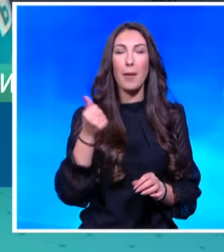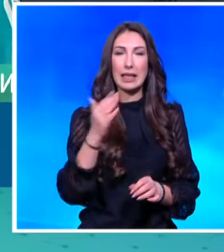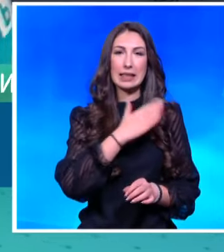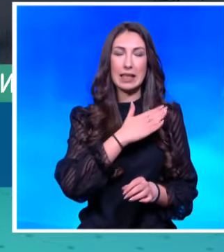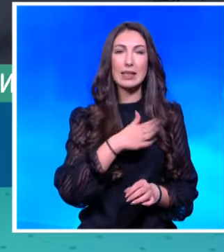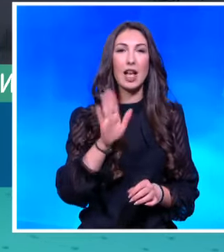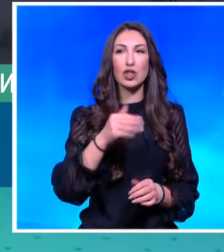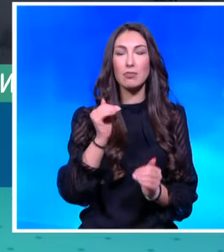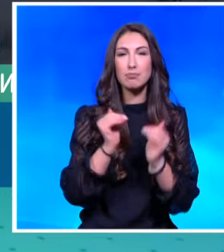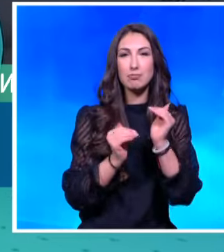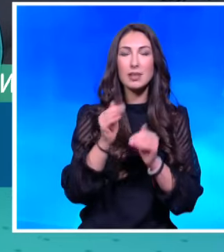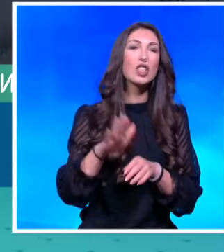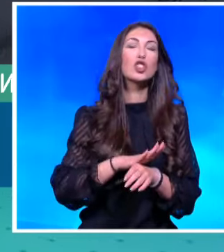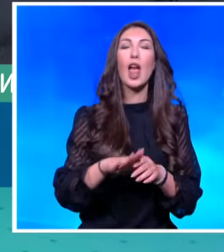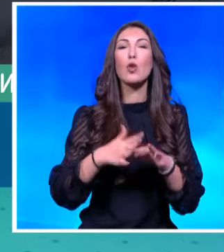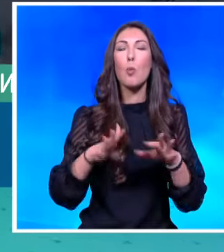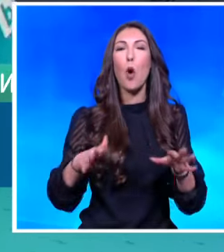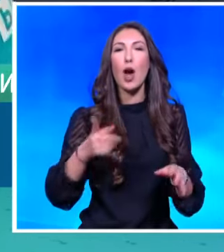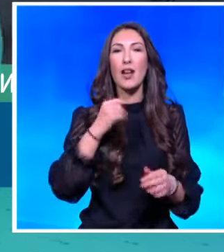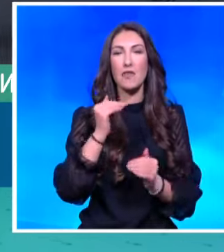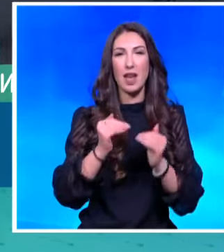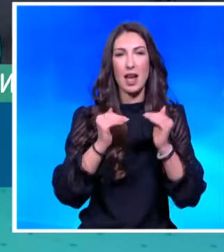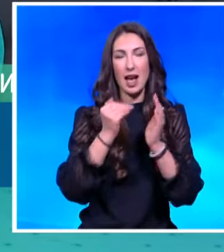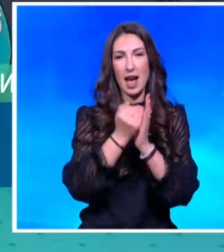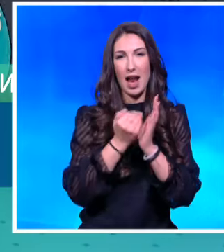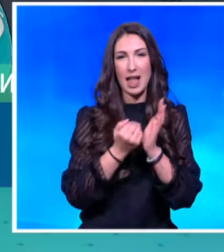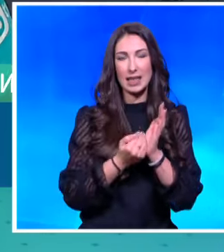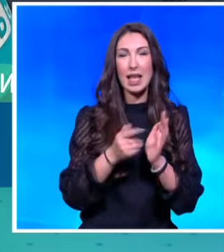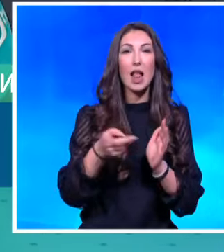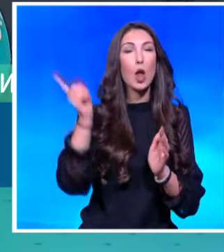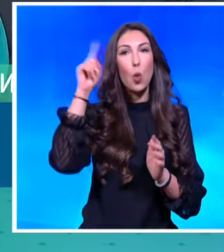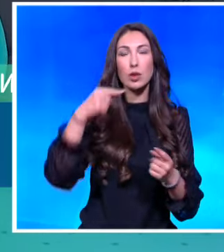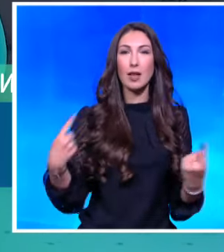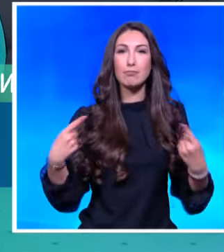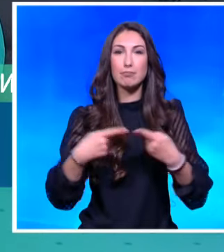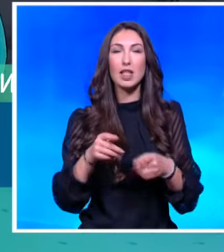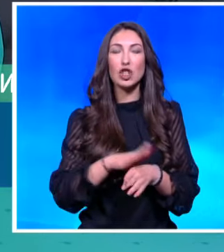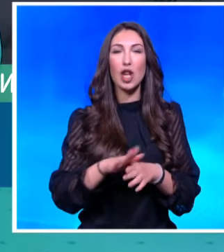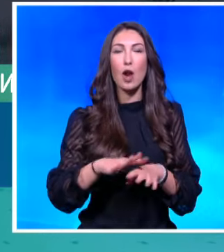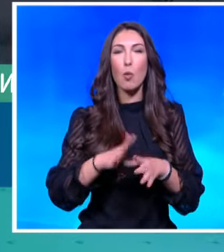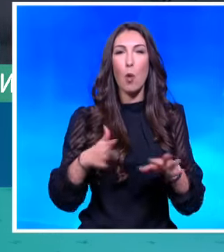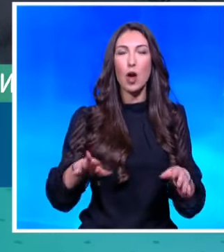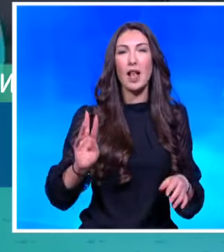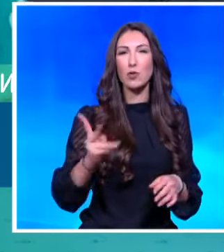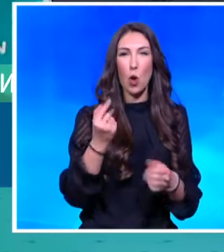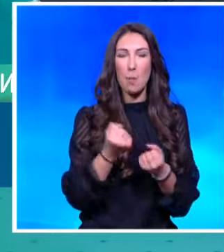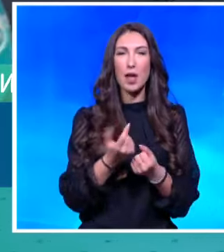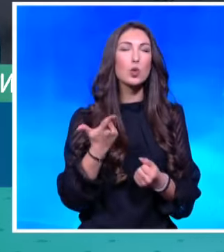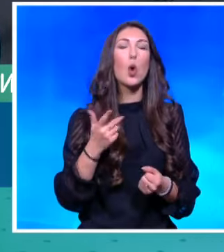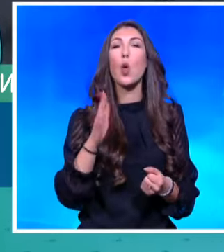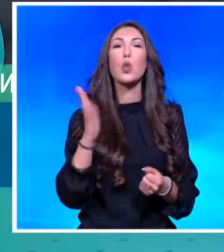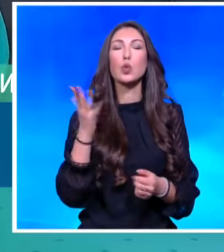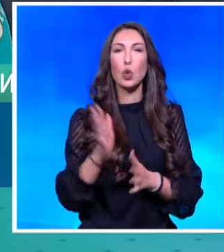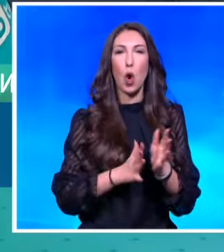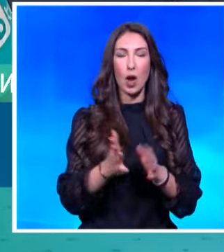ще изравни Черноморе на върха в класирането. Утре е дербито на кръга. Моряците гостуват на втория Лудогорец. Иначе